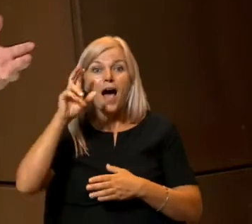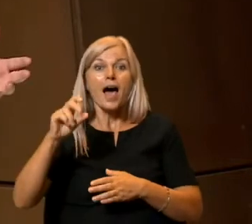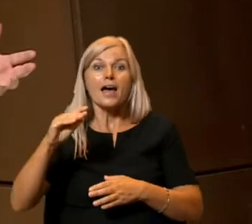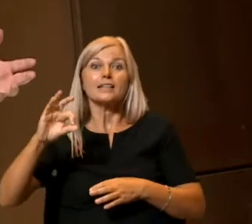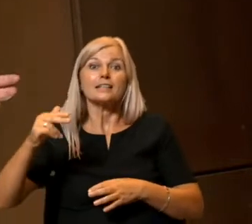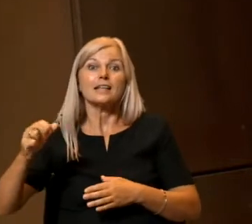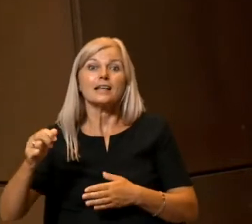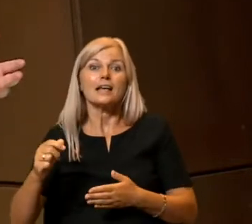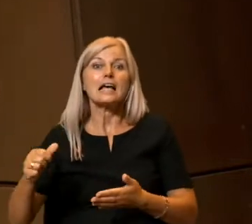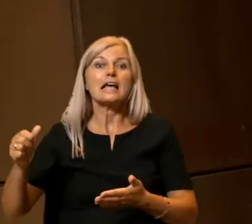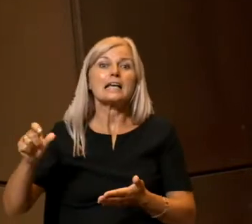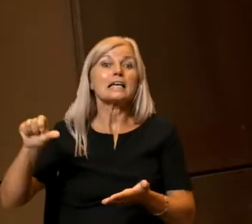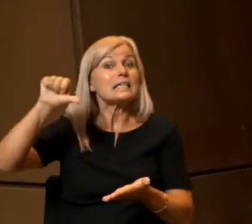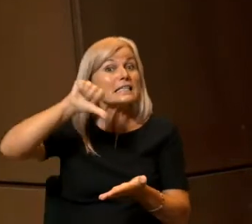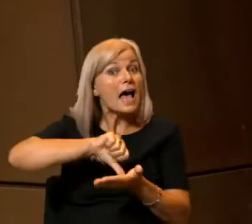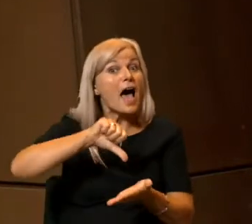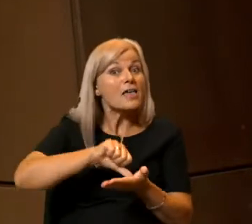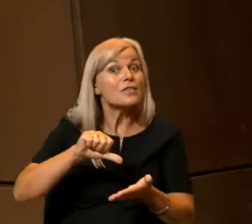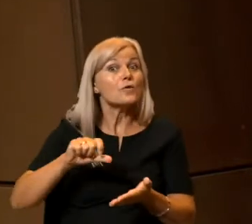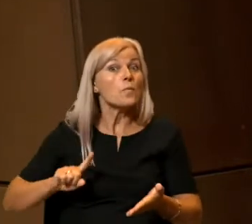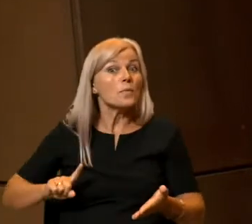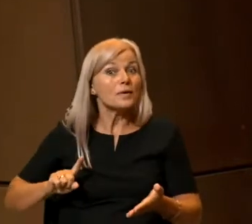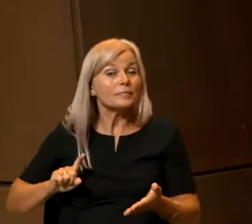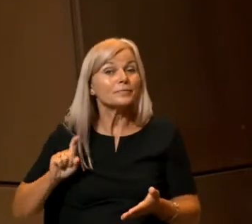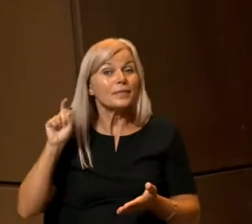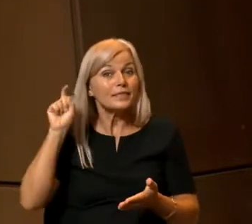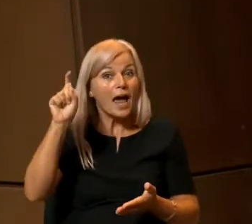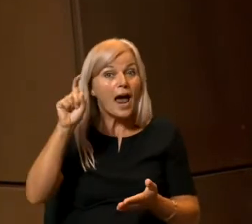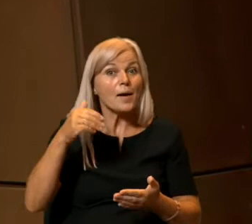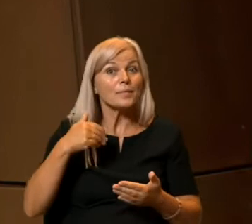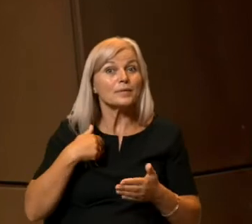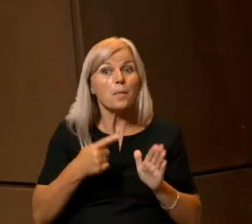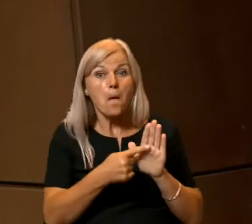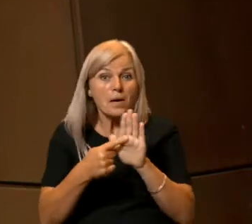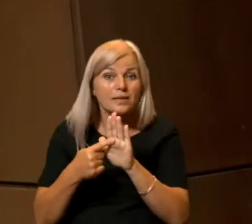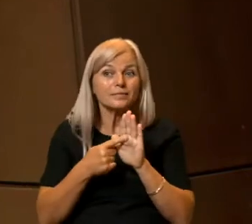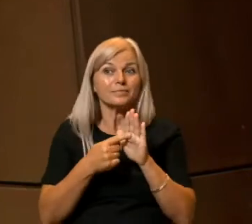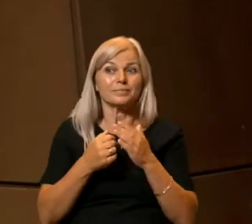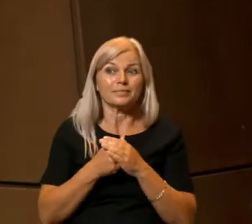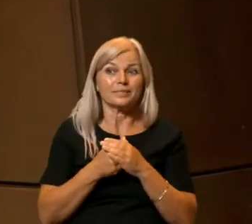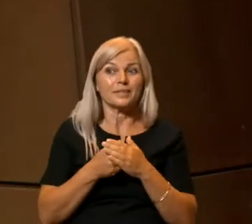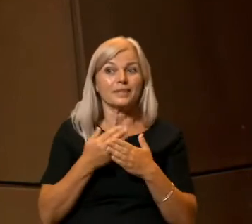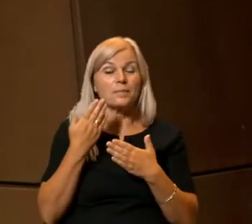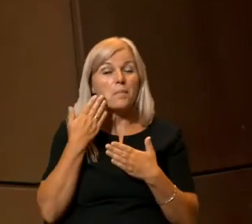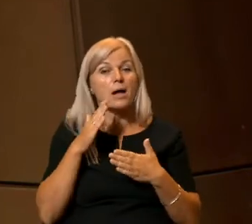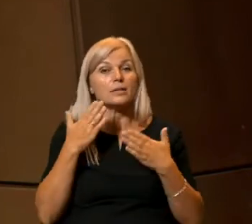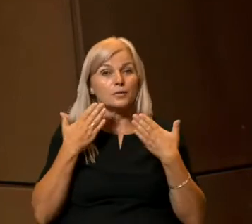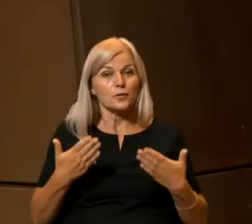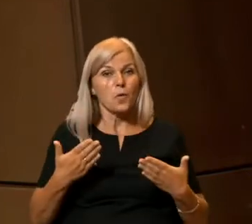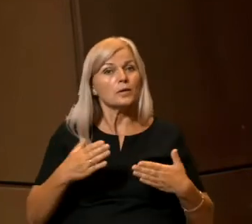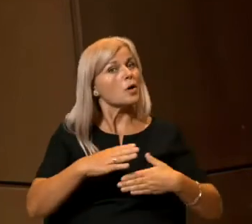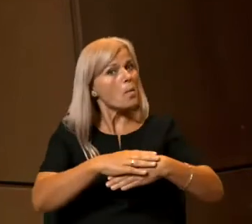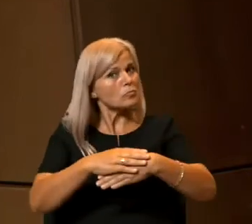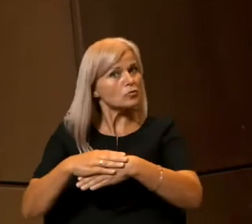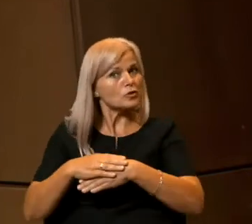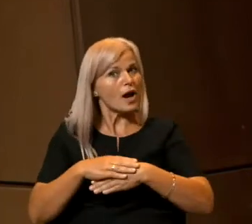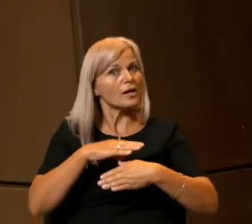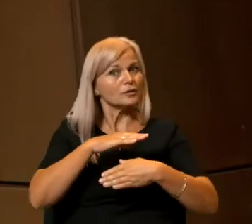właściwie reprezentuje całe Niemcy. Także dziękuję. To przypadek przyjaźni. Widzicie